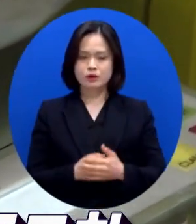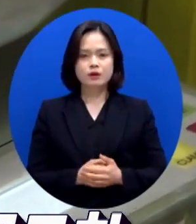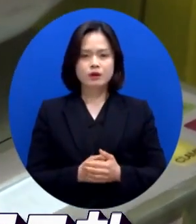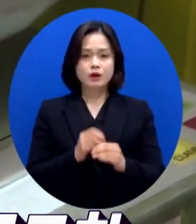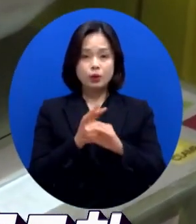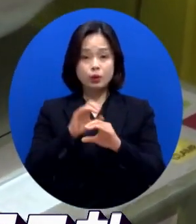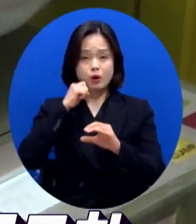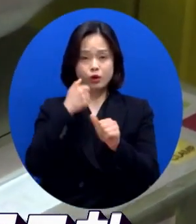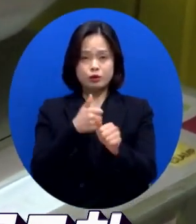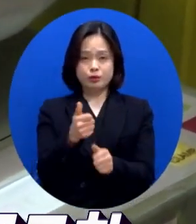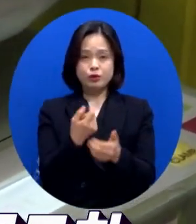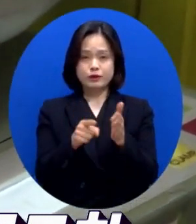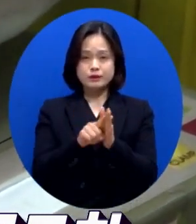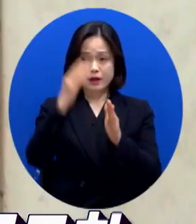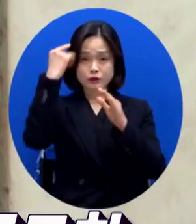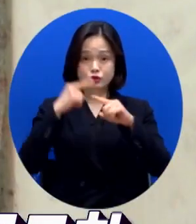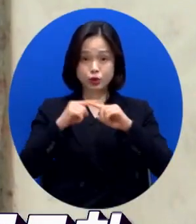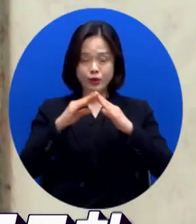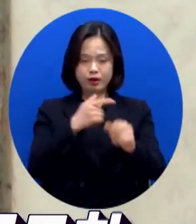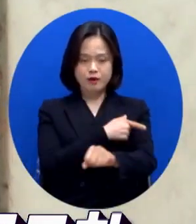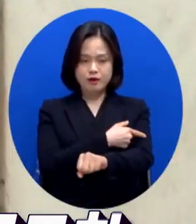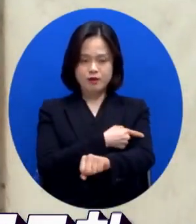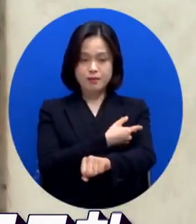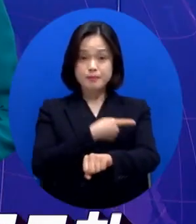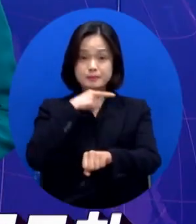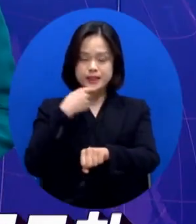헌혈에 나선 한국교회의 소식을 전해드리겠습니다.